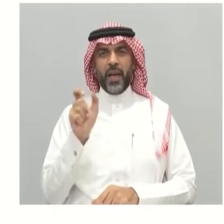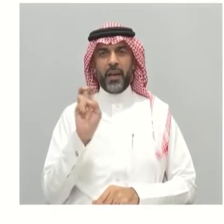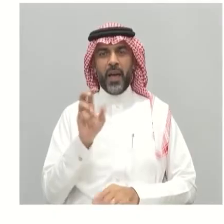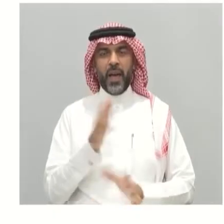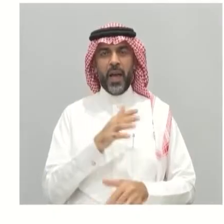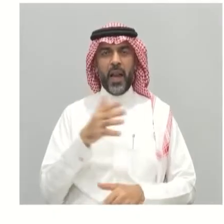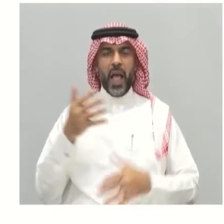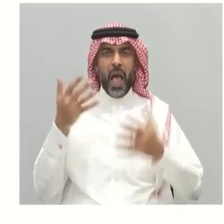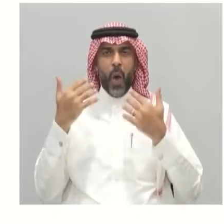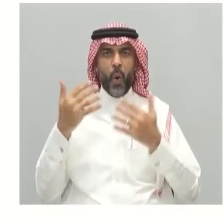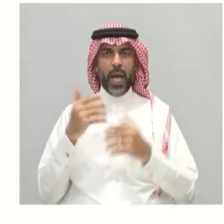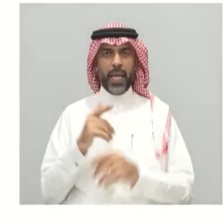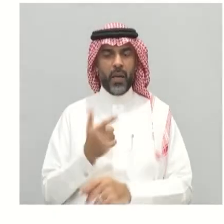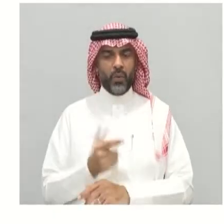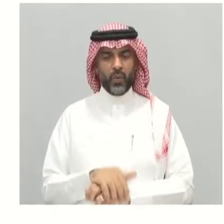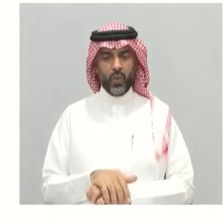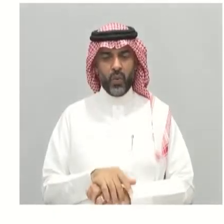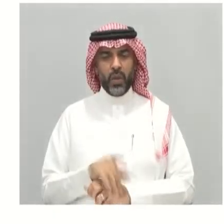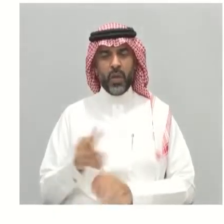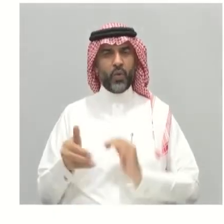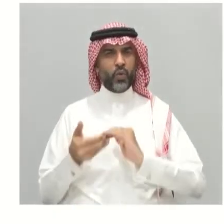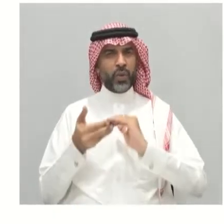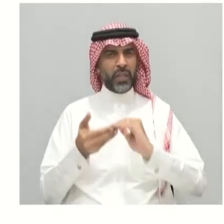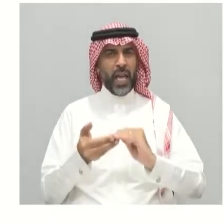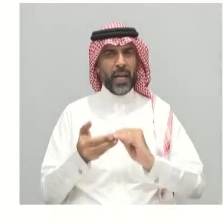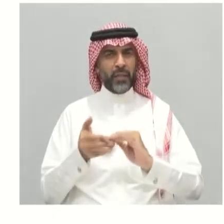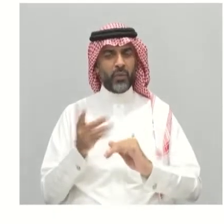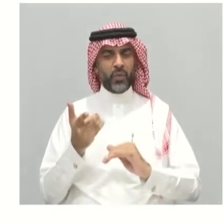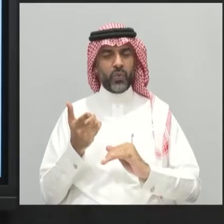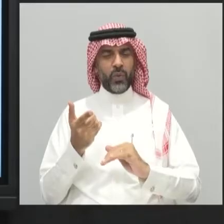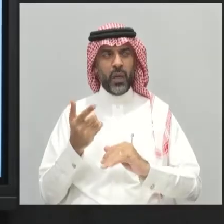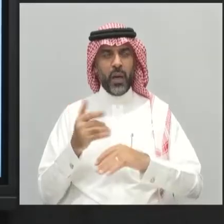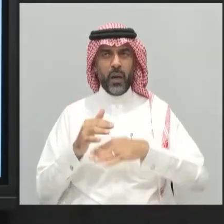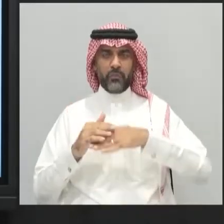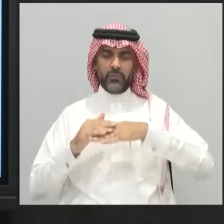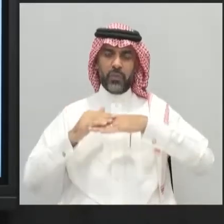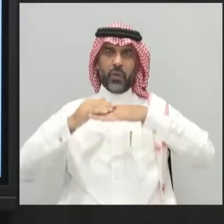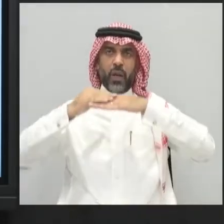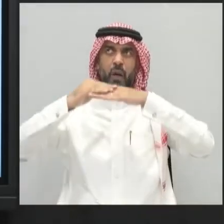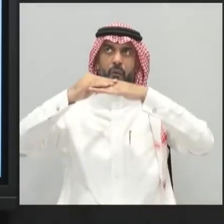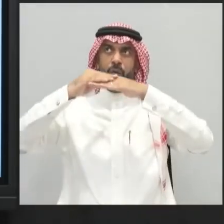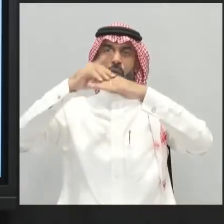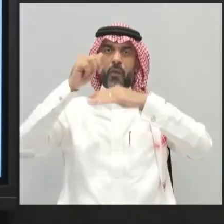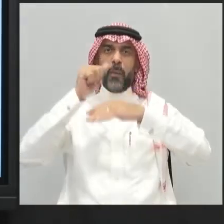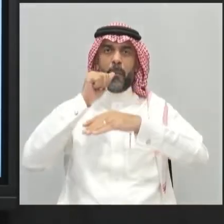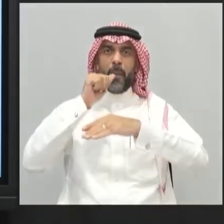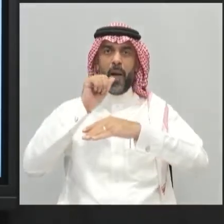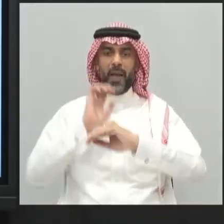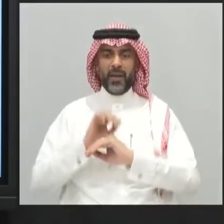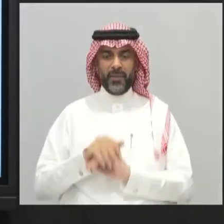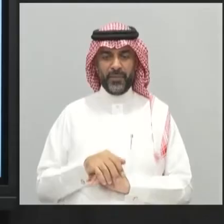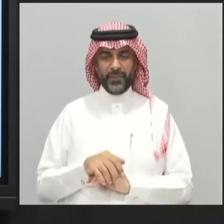ما هي المثانه الهوائيه تساعد الطحلب على الطفو بالقرب من سطح ماذا